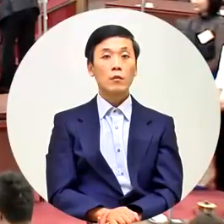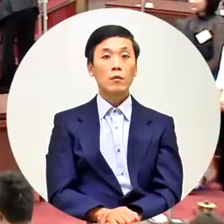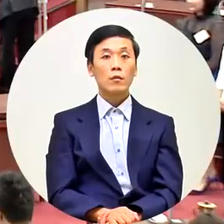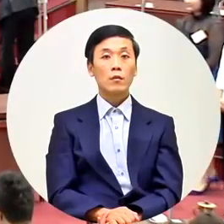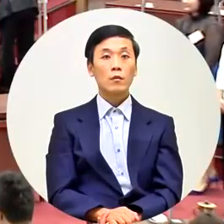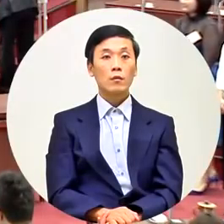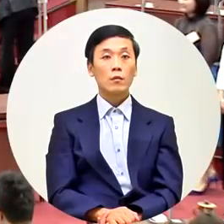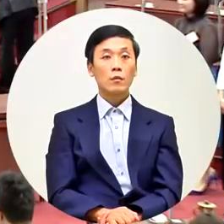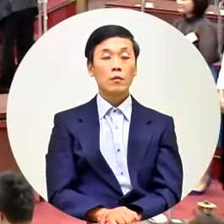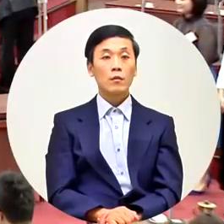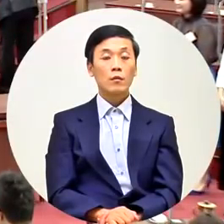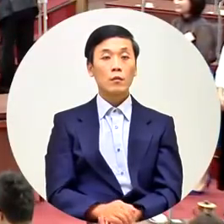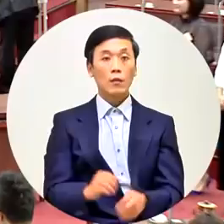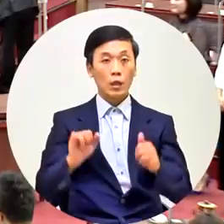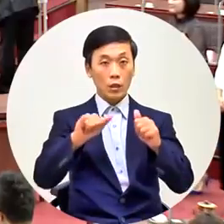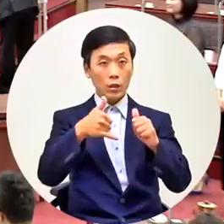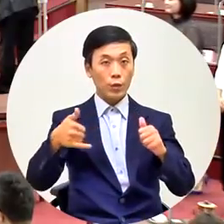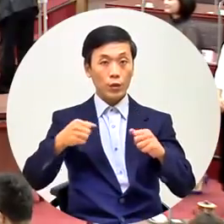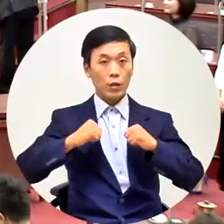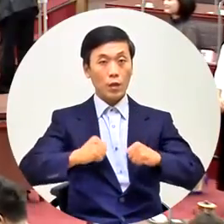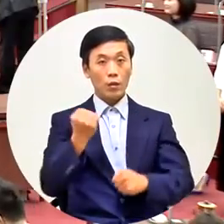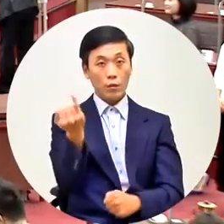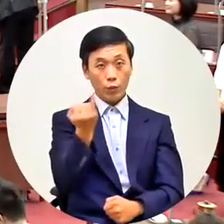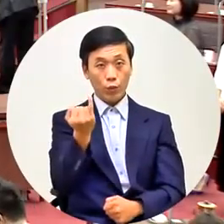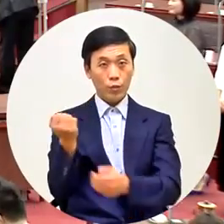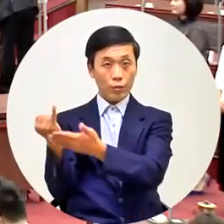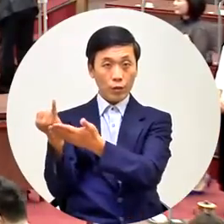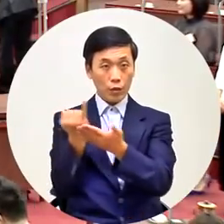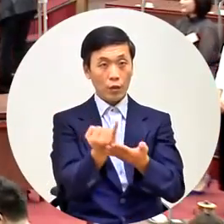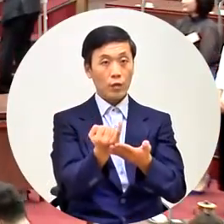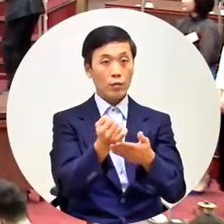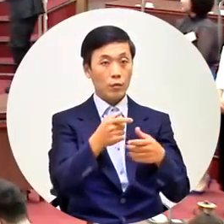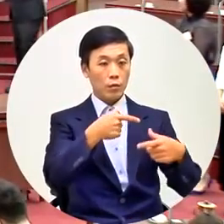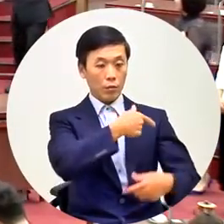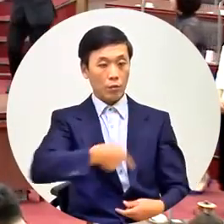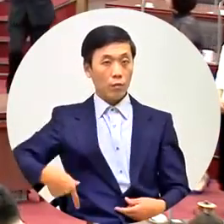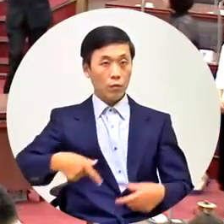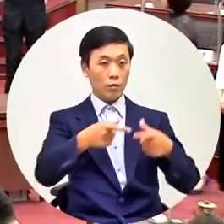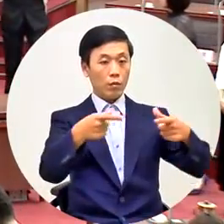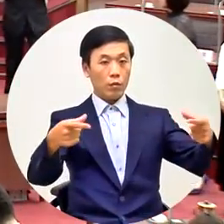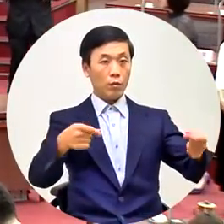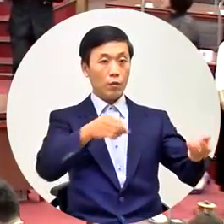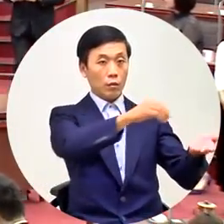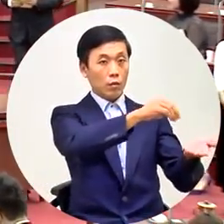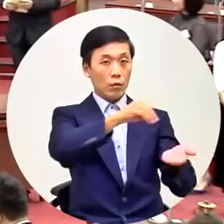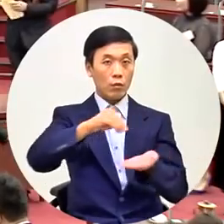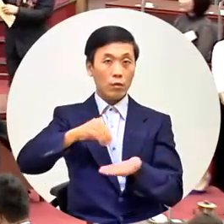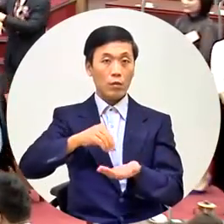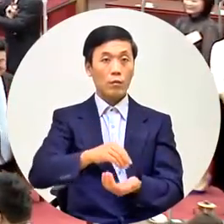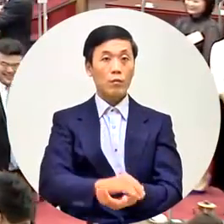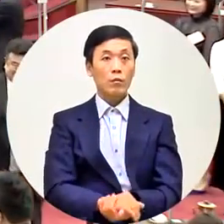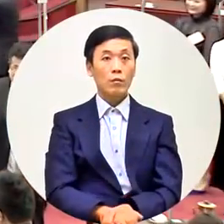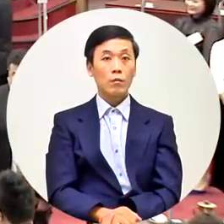请康玉成议员领取选票。